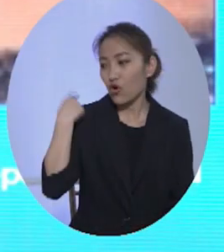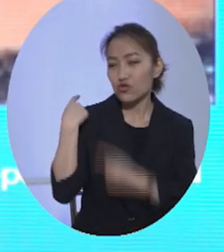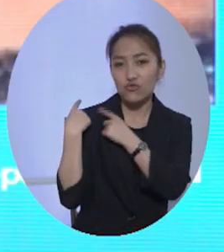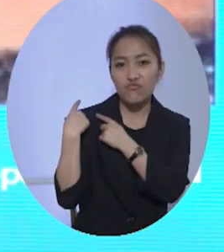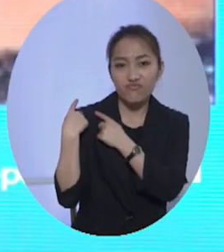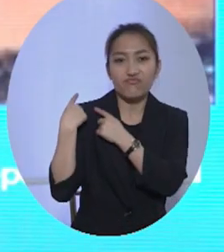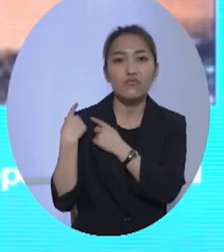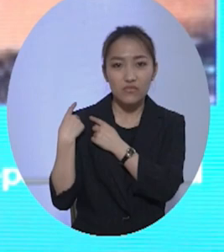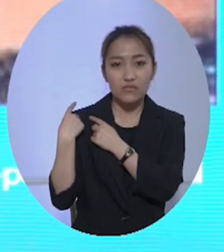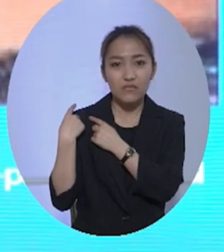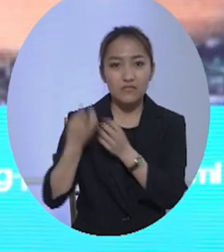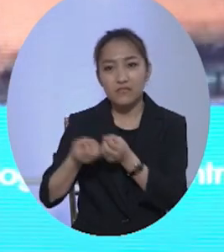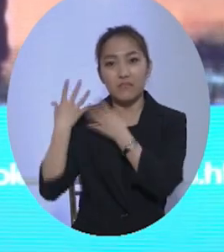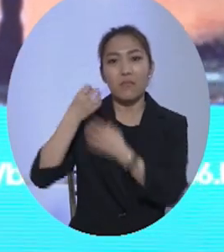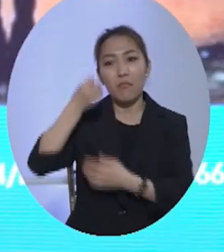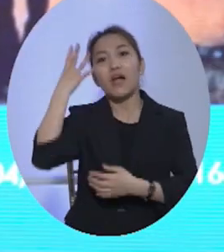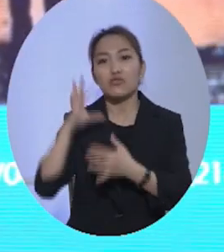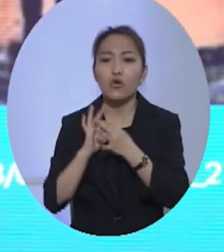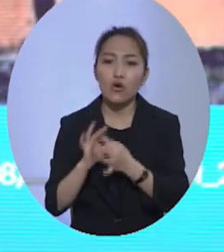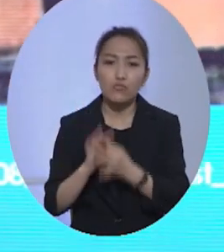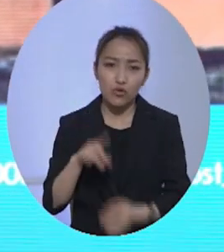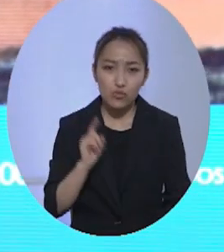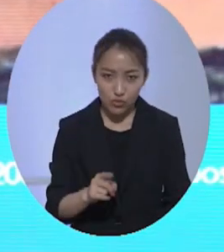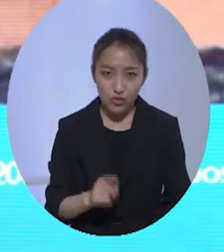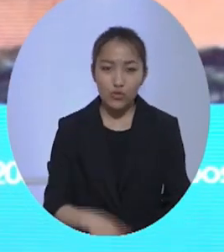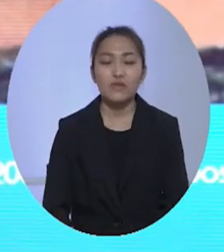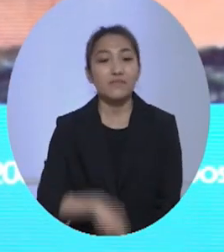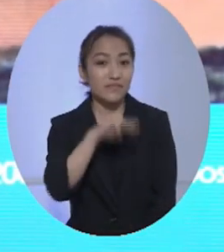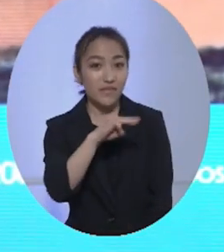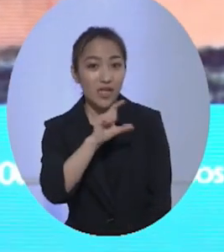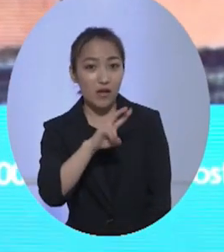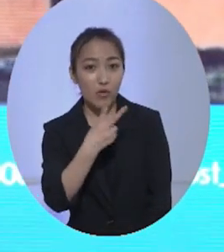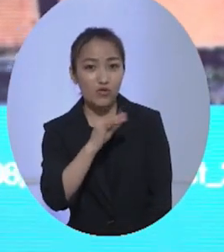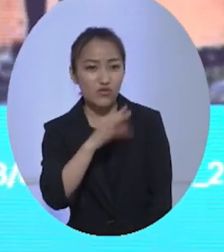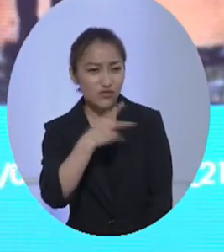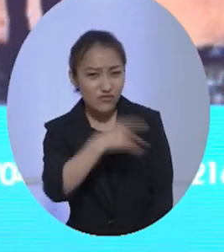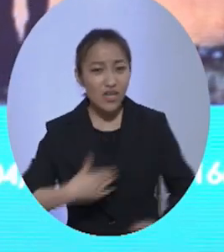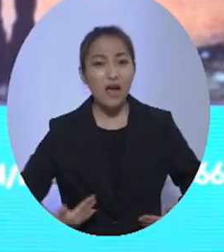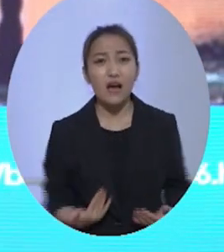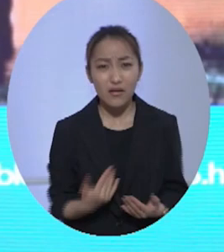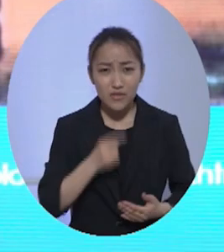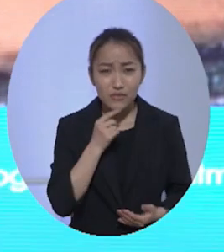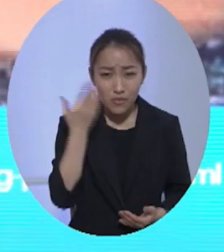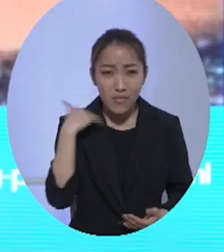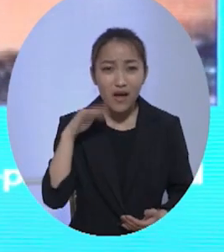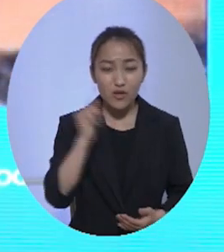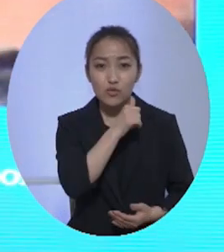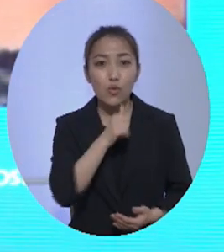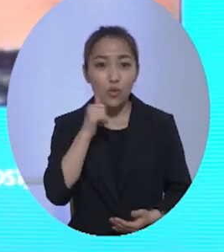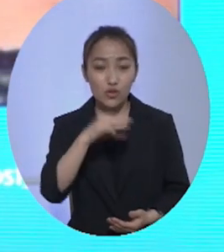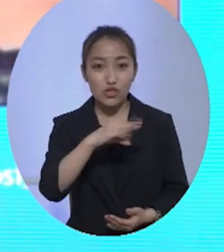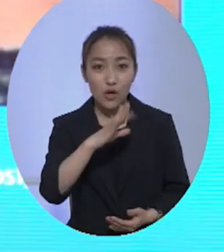мэдхий болчиход байгаатай холбоотой гэж хэлэх гэж байна. За Тэмүүжингийн амьдрал энэ үед маш хэцүү байсан. Нууц төвчөн дээр бичдэг